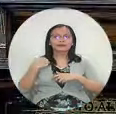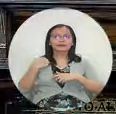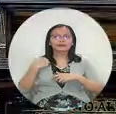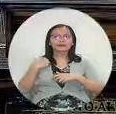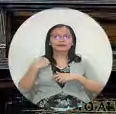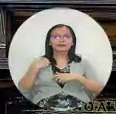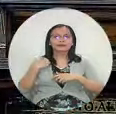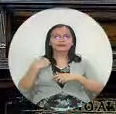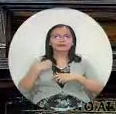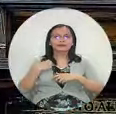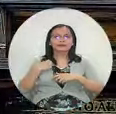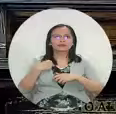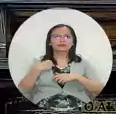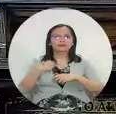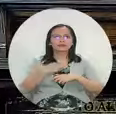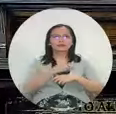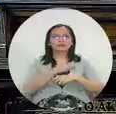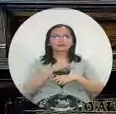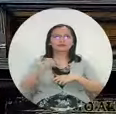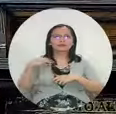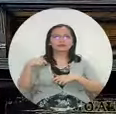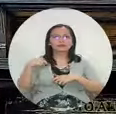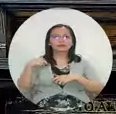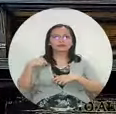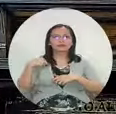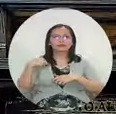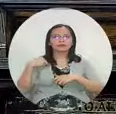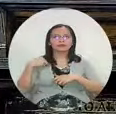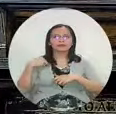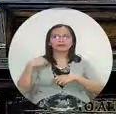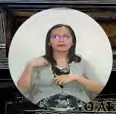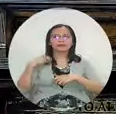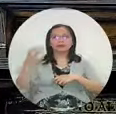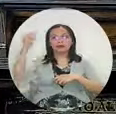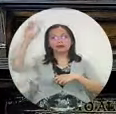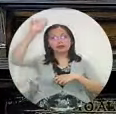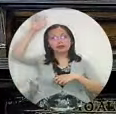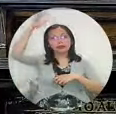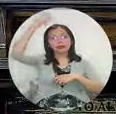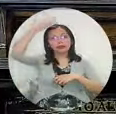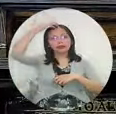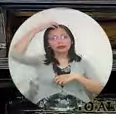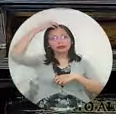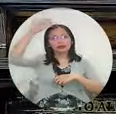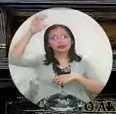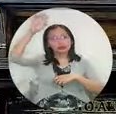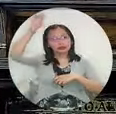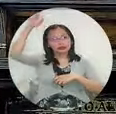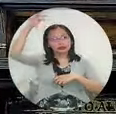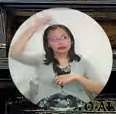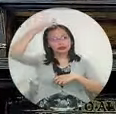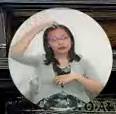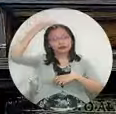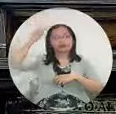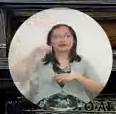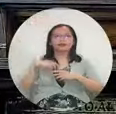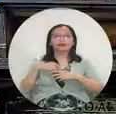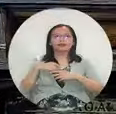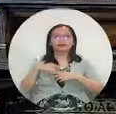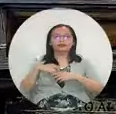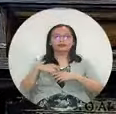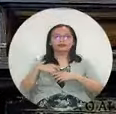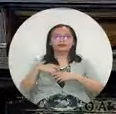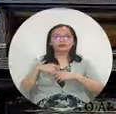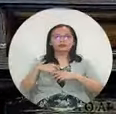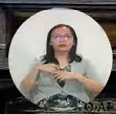Baptist, dili ba mawa? Dili, ibilin lang. Gibilin lang. The next Sunday, ang Baptist,